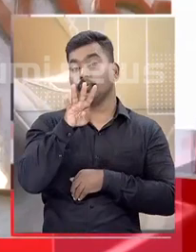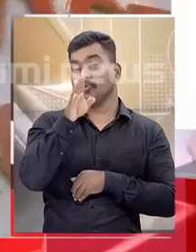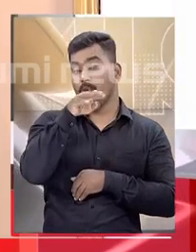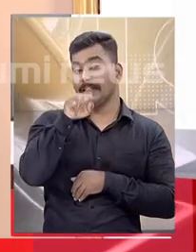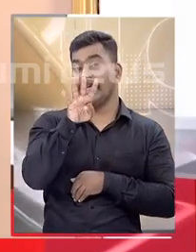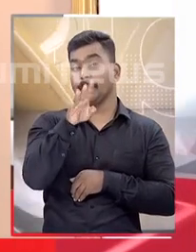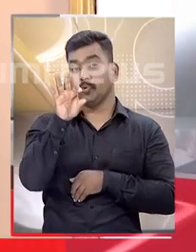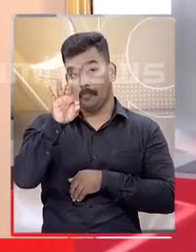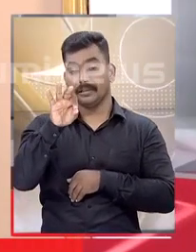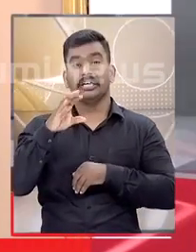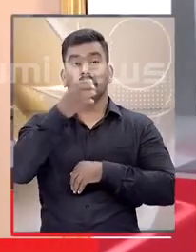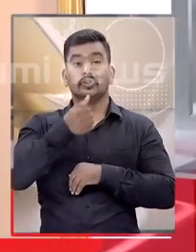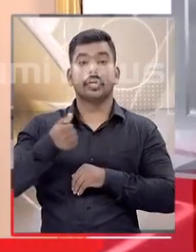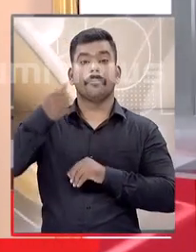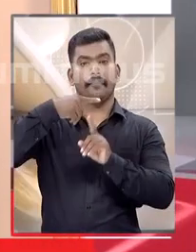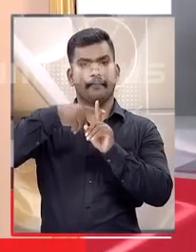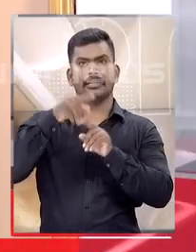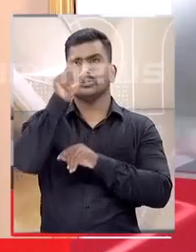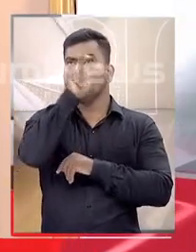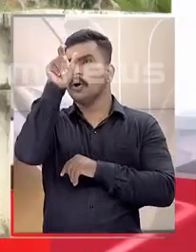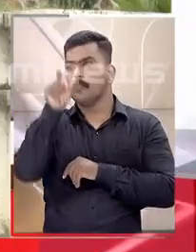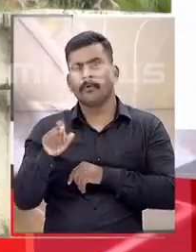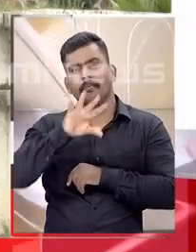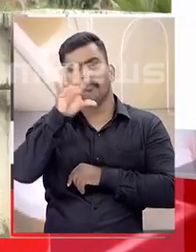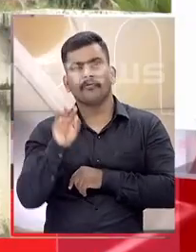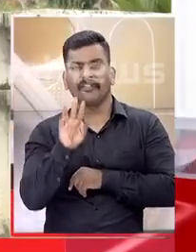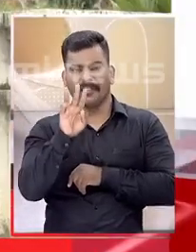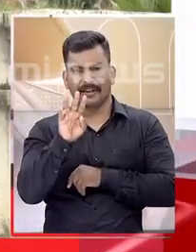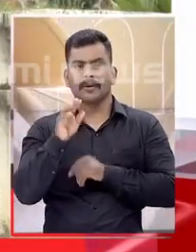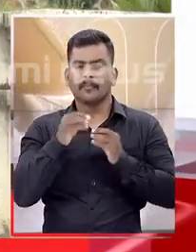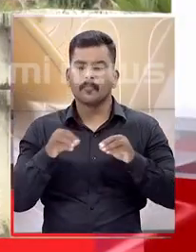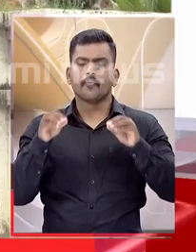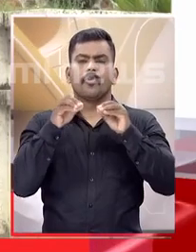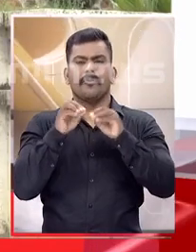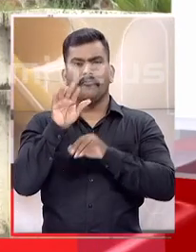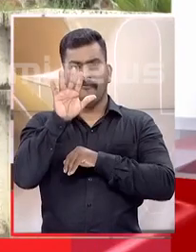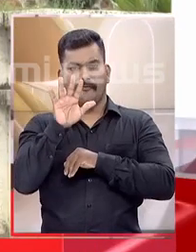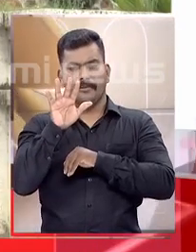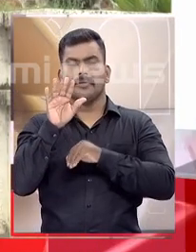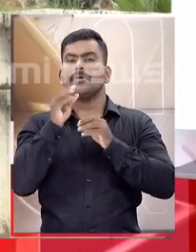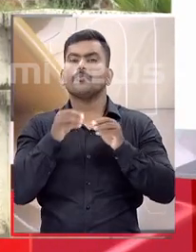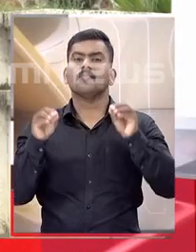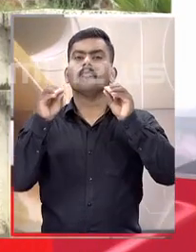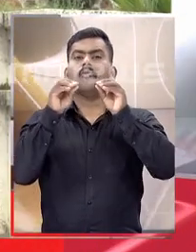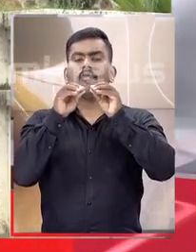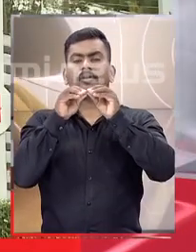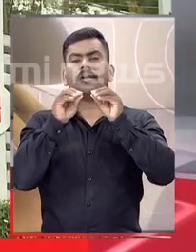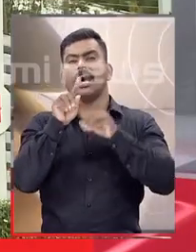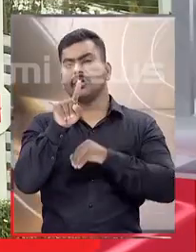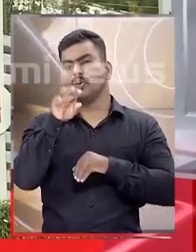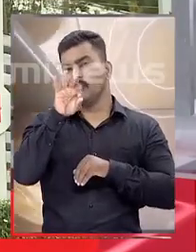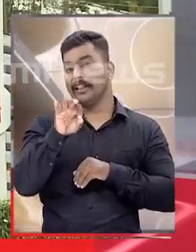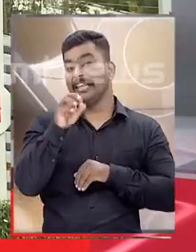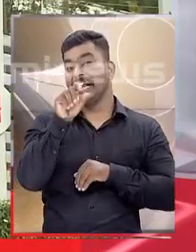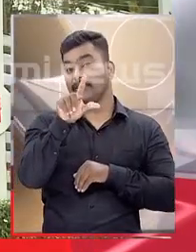എസ് സിക്ക് ഉണ്ടായിരുന്നത്. അതിനുശേഷം 9 ആയപ്പം അത് 5 പേരായിട്ട് വർദ്ധിച്ചു. അതിനുശേഷം അത് 71 ആയപ്പോൾ അത്